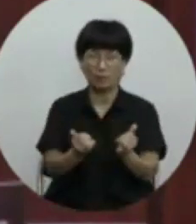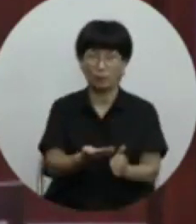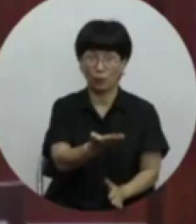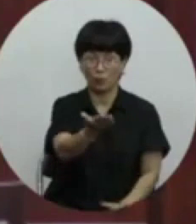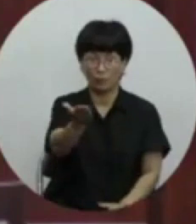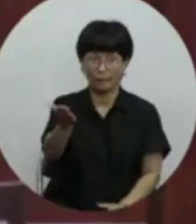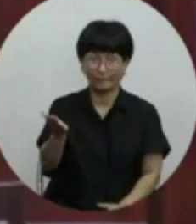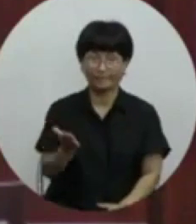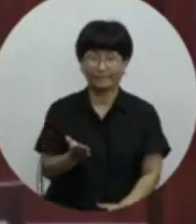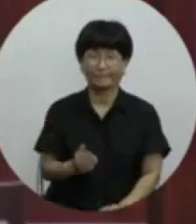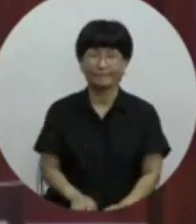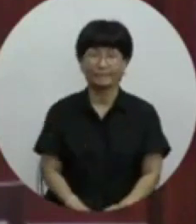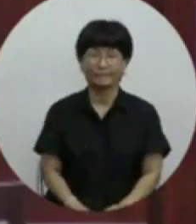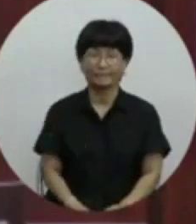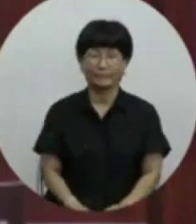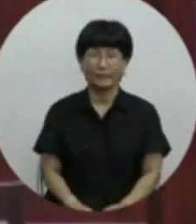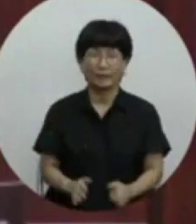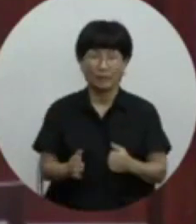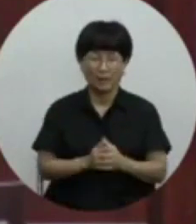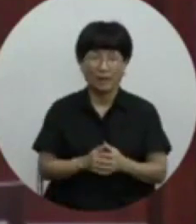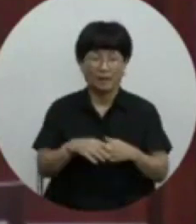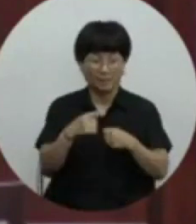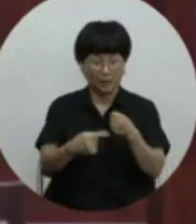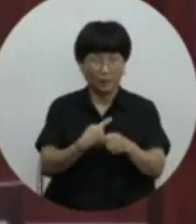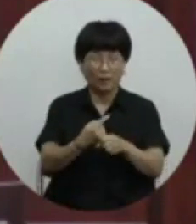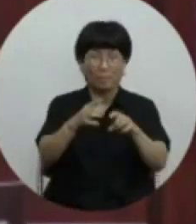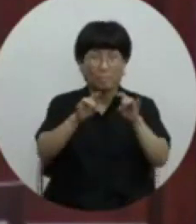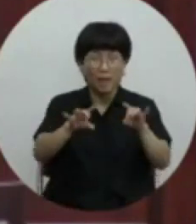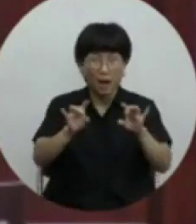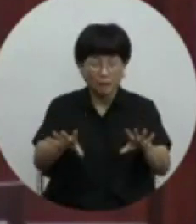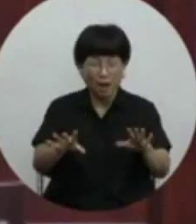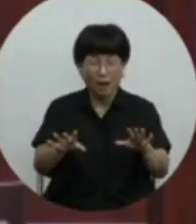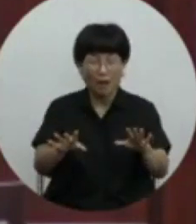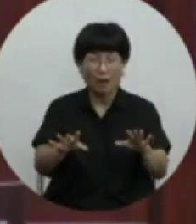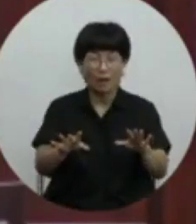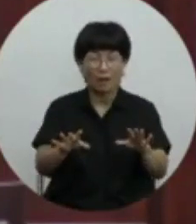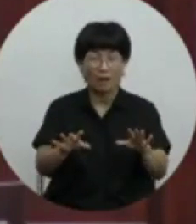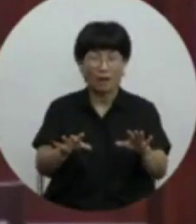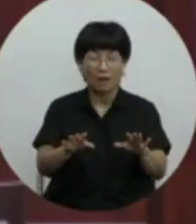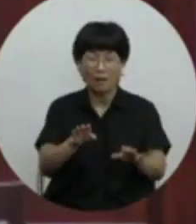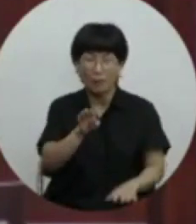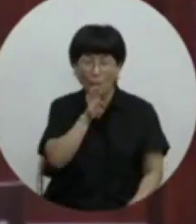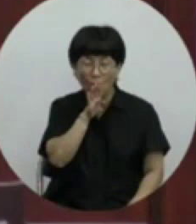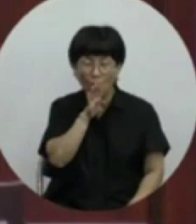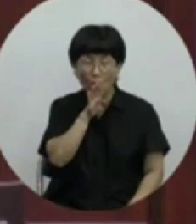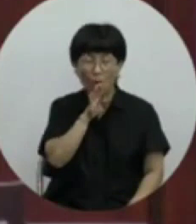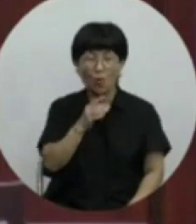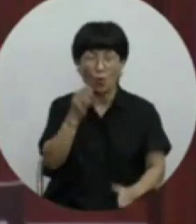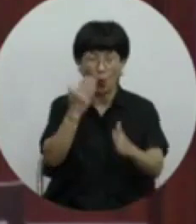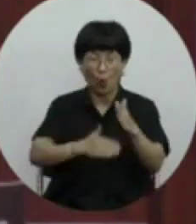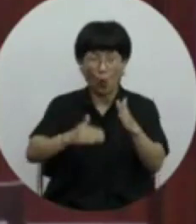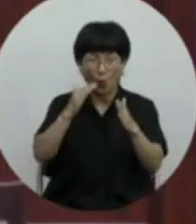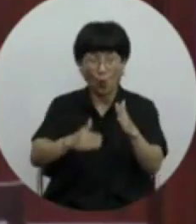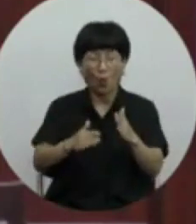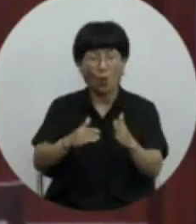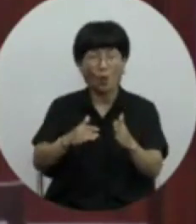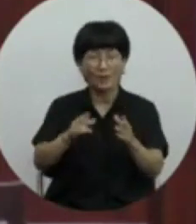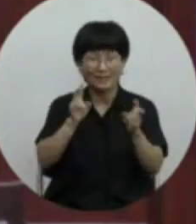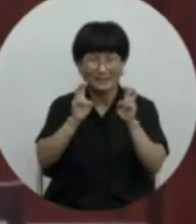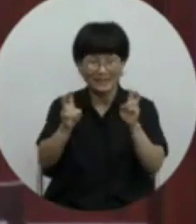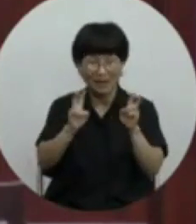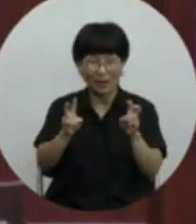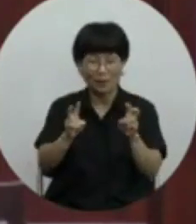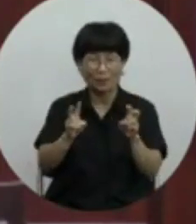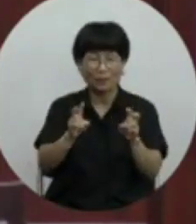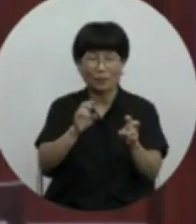매년 국민권익위원회에서 실시하는 공공기관 종합 청렴도 평가에서